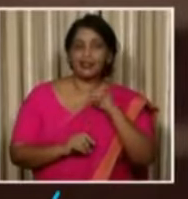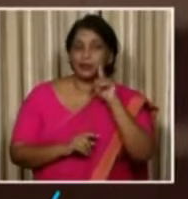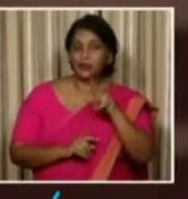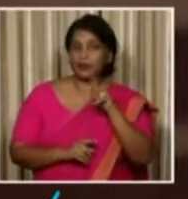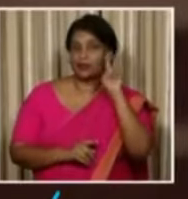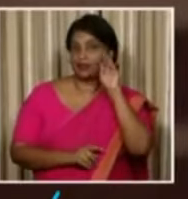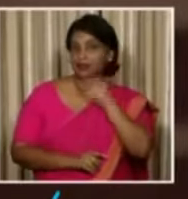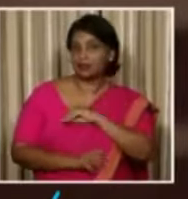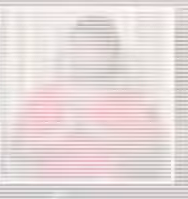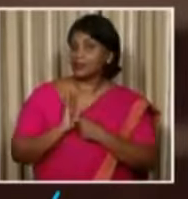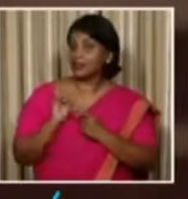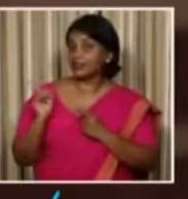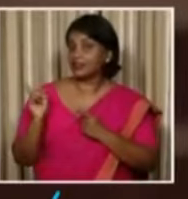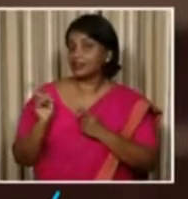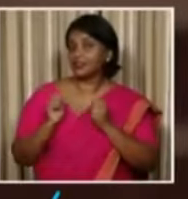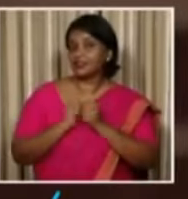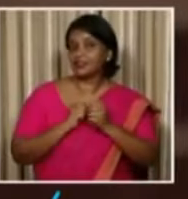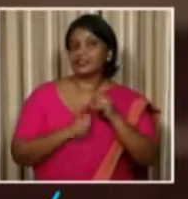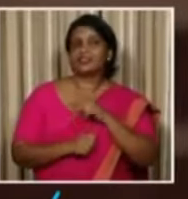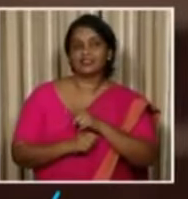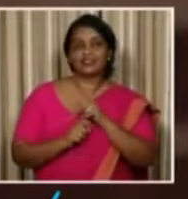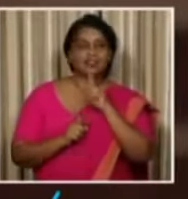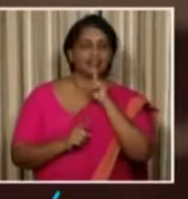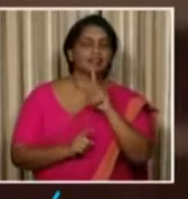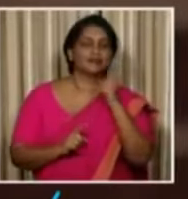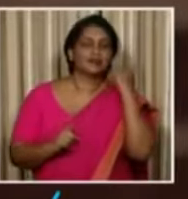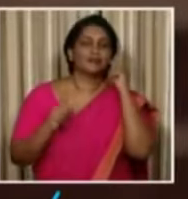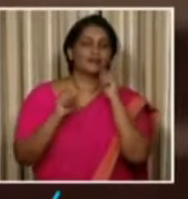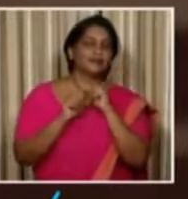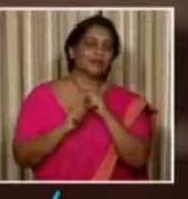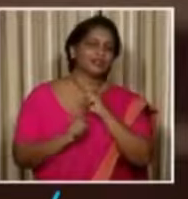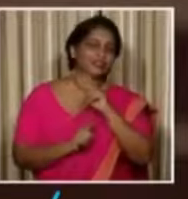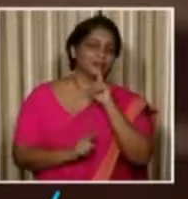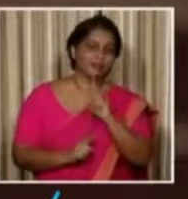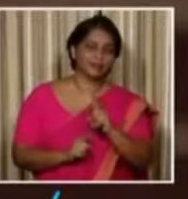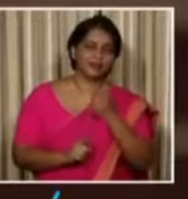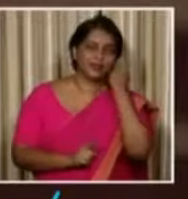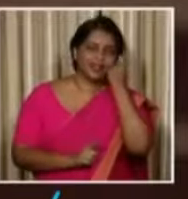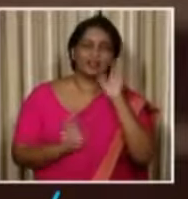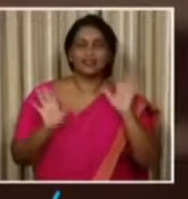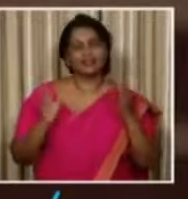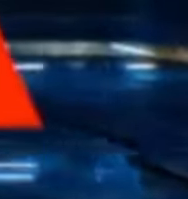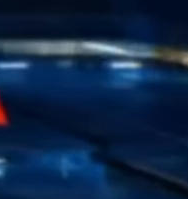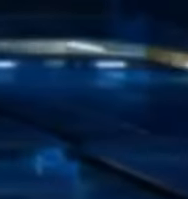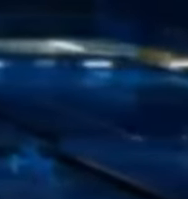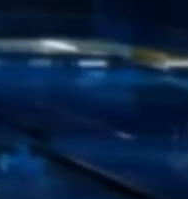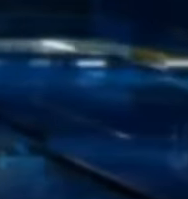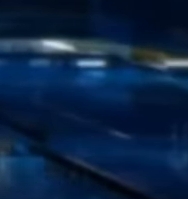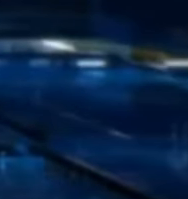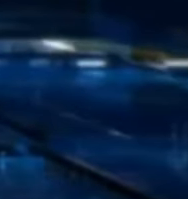ගණිකා වෘත්තිය නීතිගත කරන්න අටයුතු කරගෙන යනවායි කියපු කාරණාව උඩ තමයි මම ඒක නිකන් අදහසක් ඇටියෙ ඉදිරිපත් කරේ.